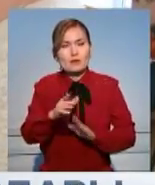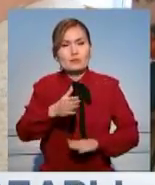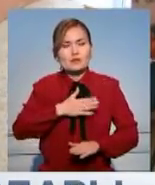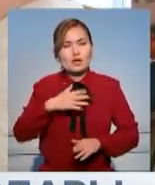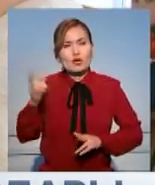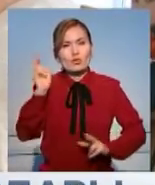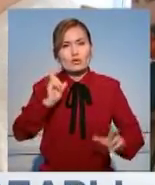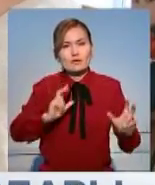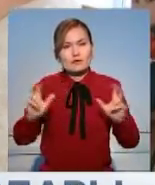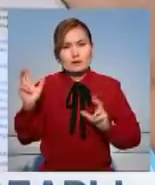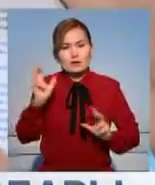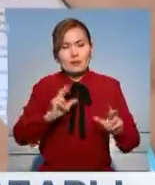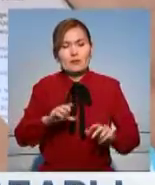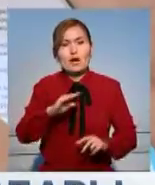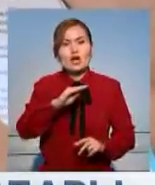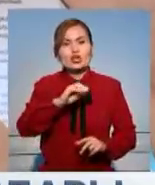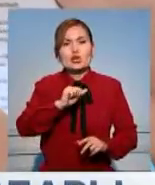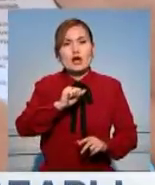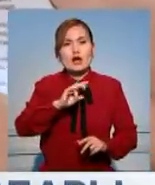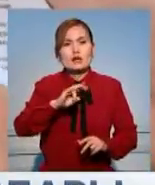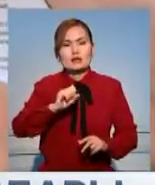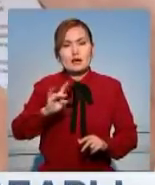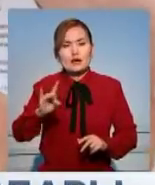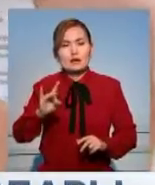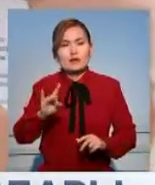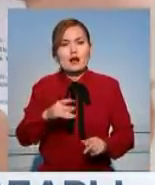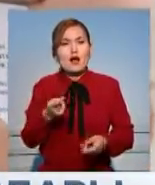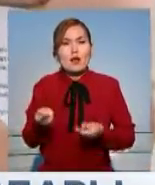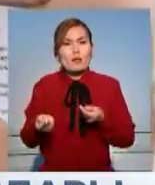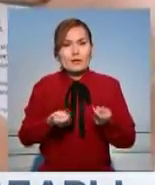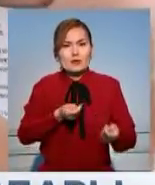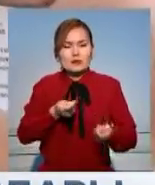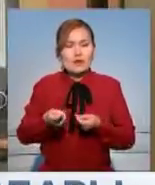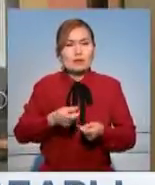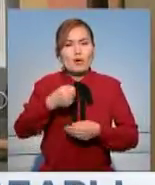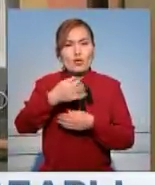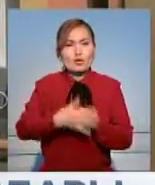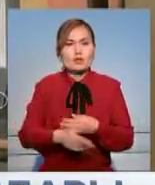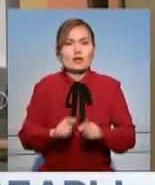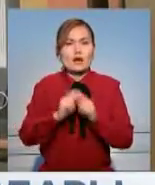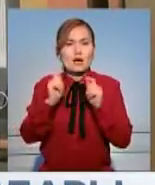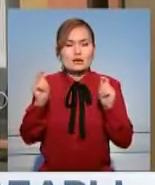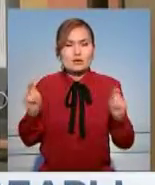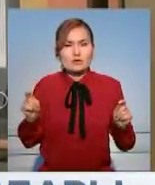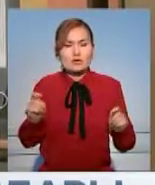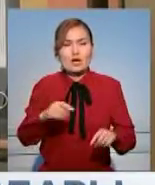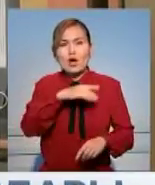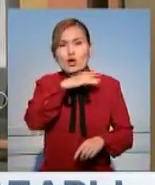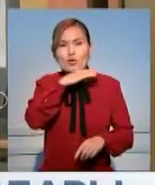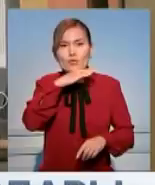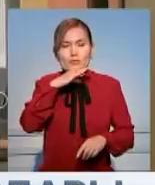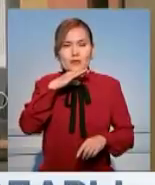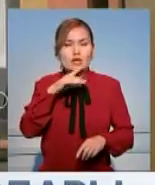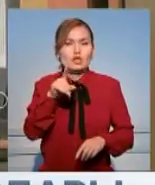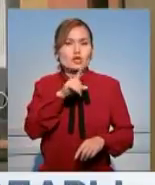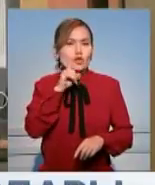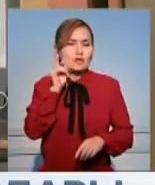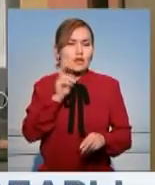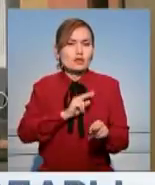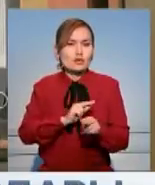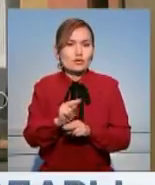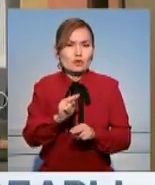университетте Жанардың басқаруымен болатын орталық ашылып жатыр. Сол орталықта да көптеген